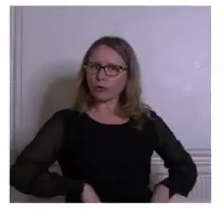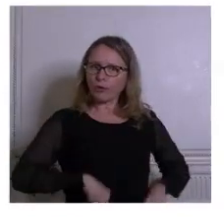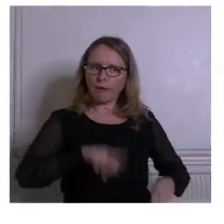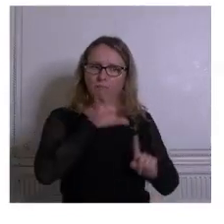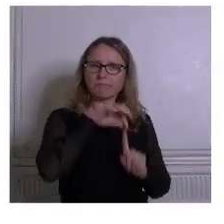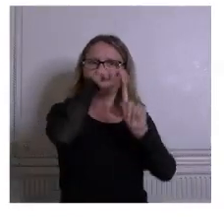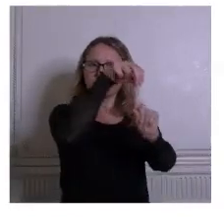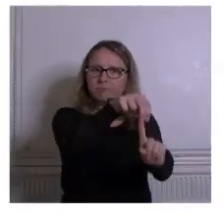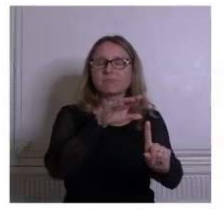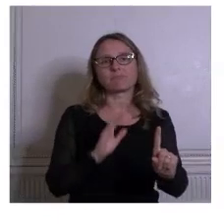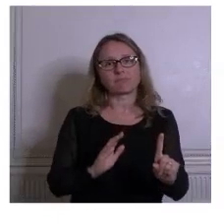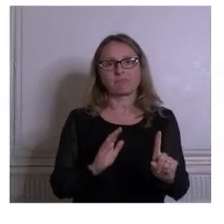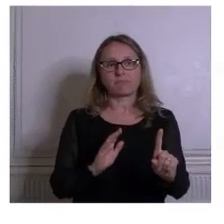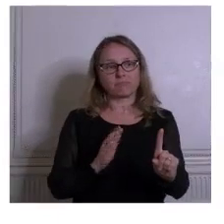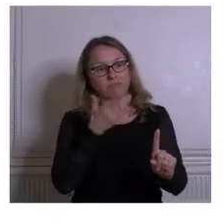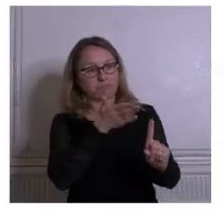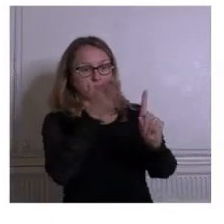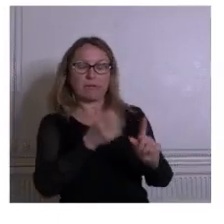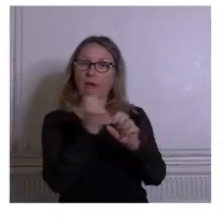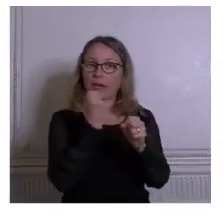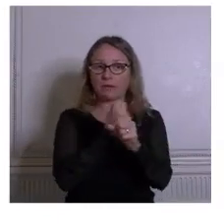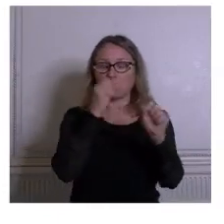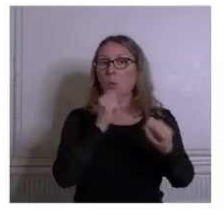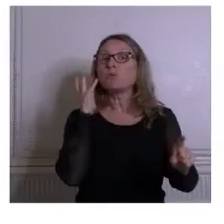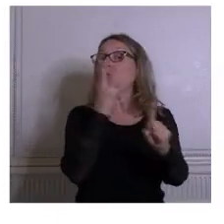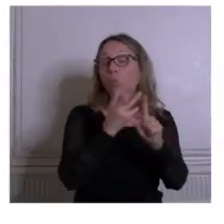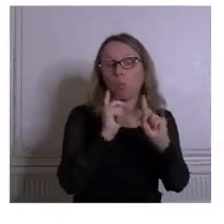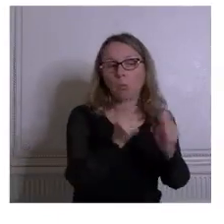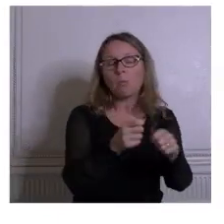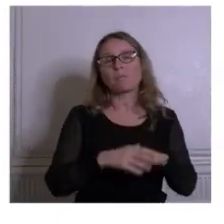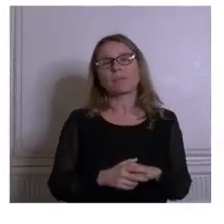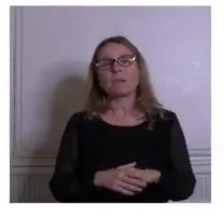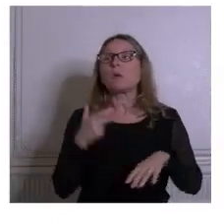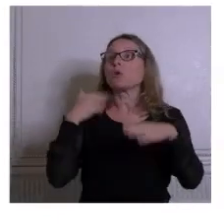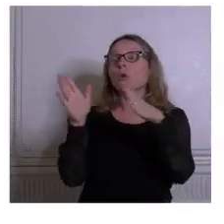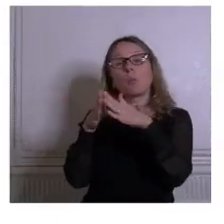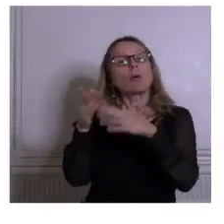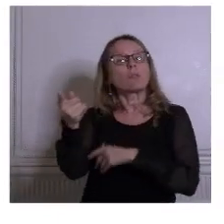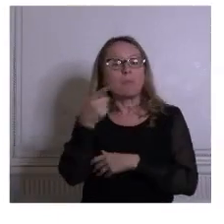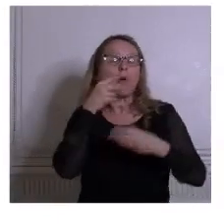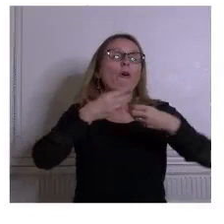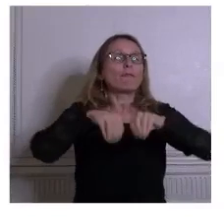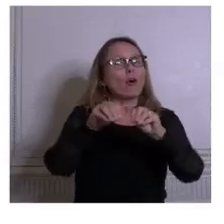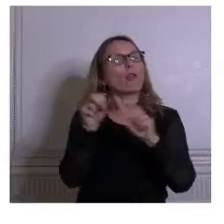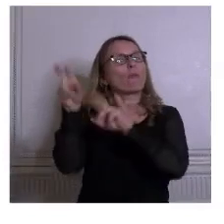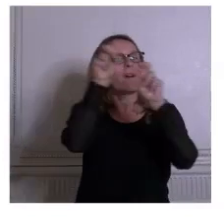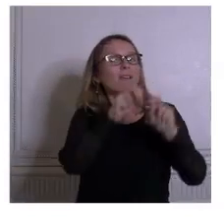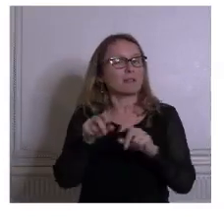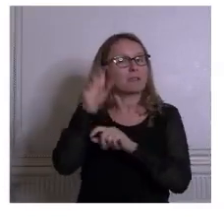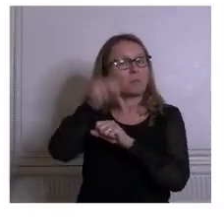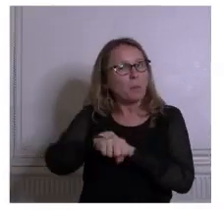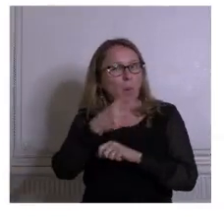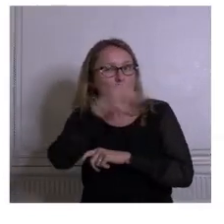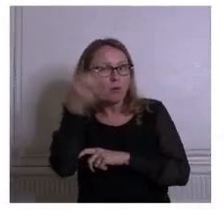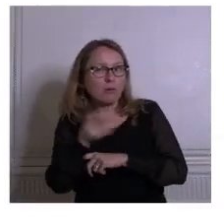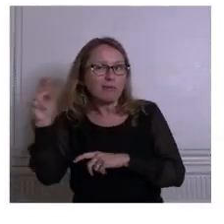vœux, émotions, sur tout à n'importe quoi. On en prend peu, de manière à ce que, quand on en prend, elle n'est pas une valeur juridique plus